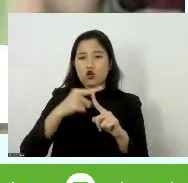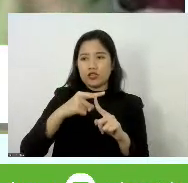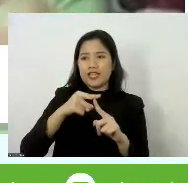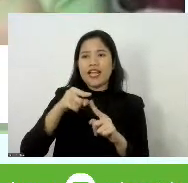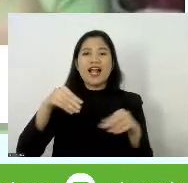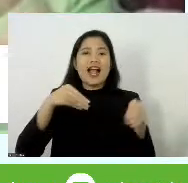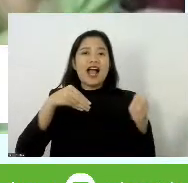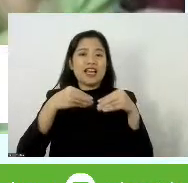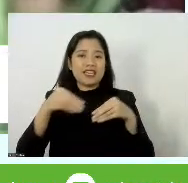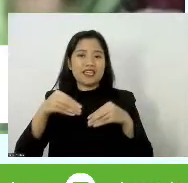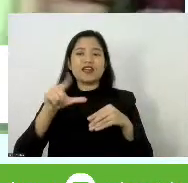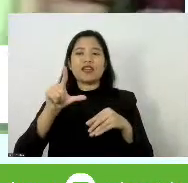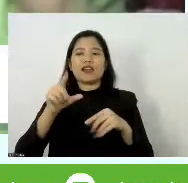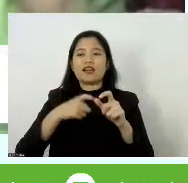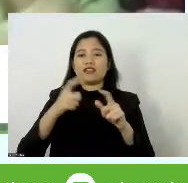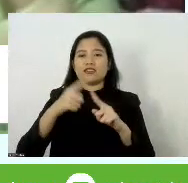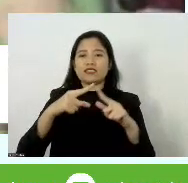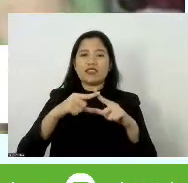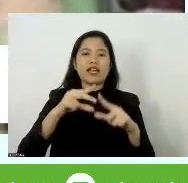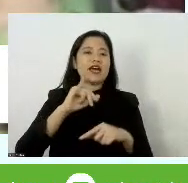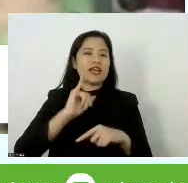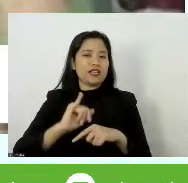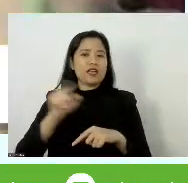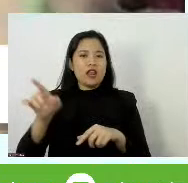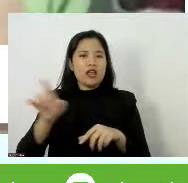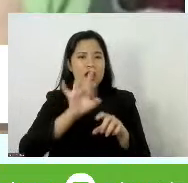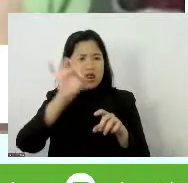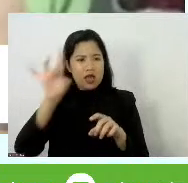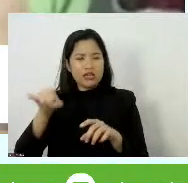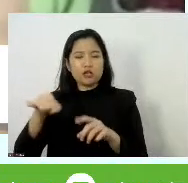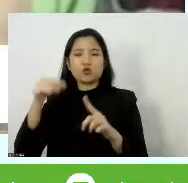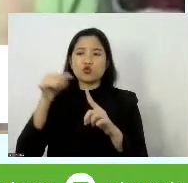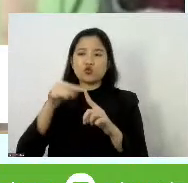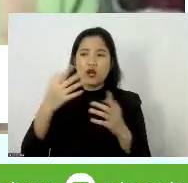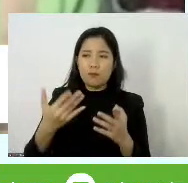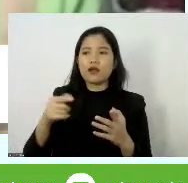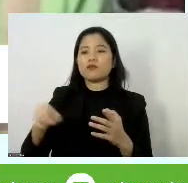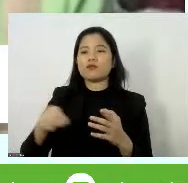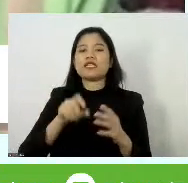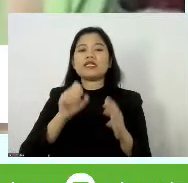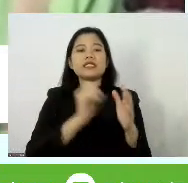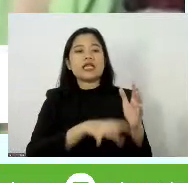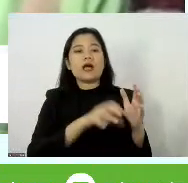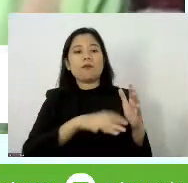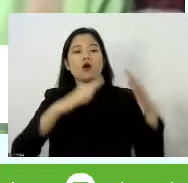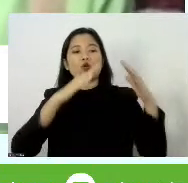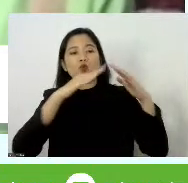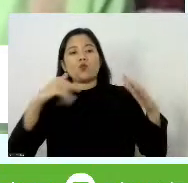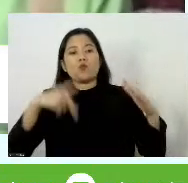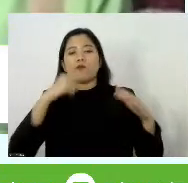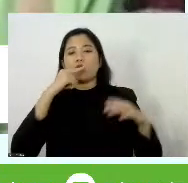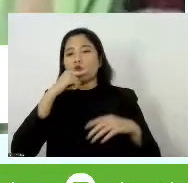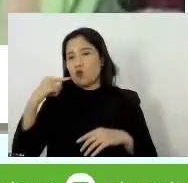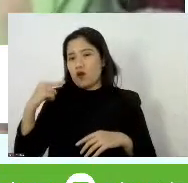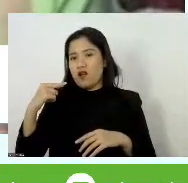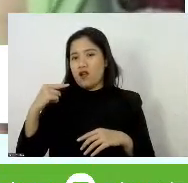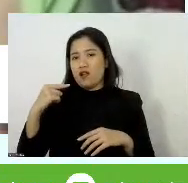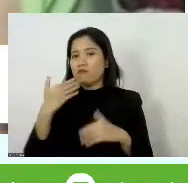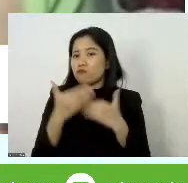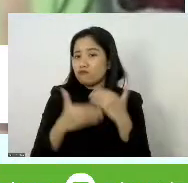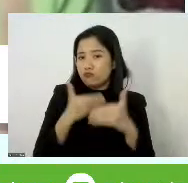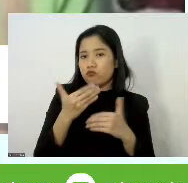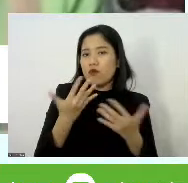sustainable lainnya ditujukan untuk mengurangi sampah rumah tangga dan kemudian